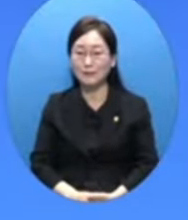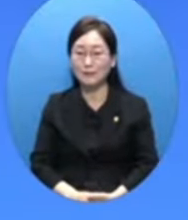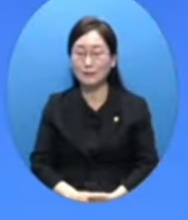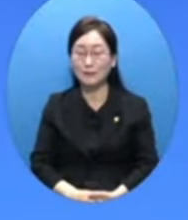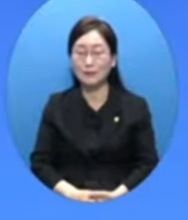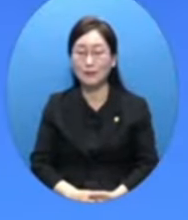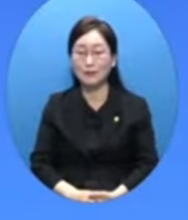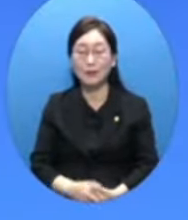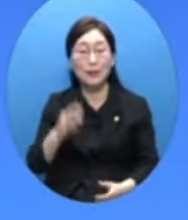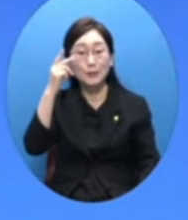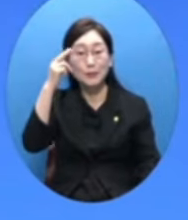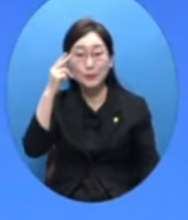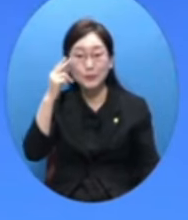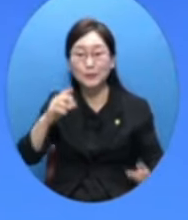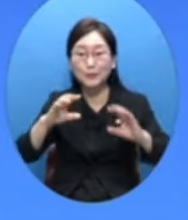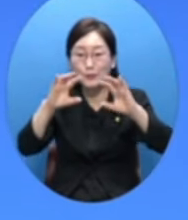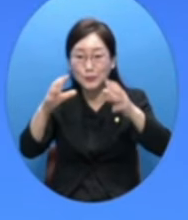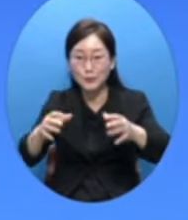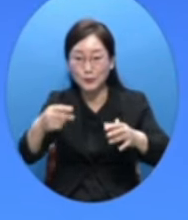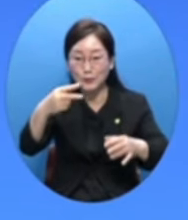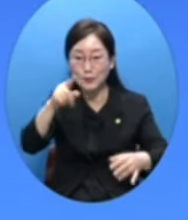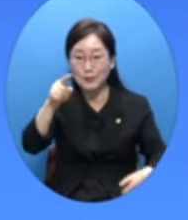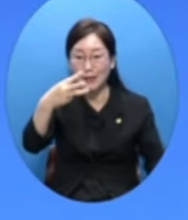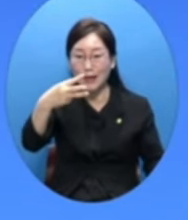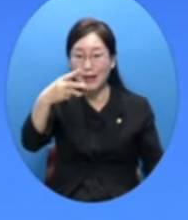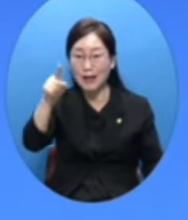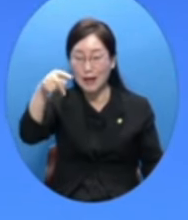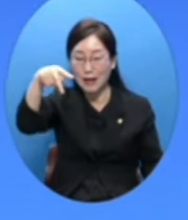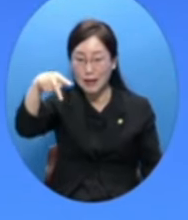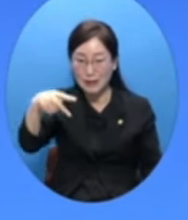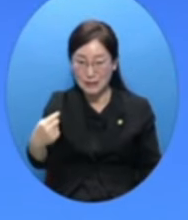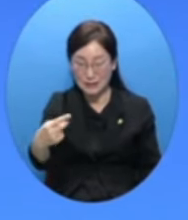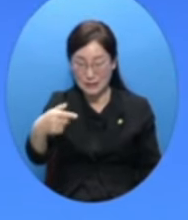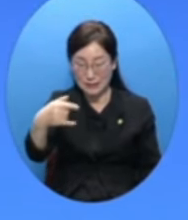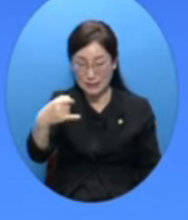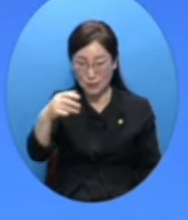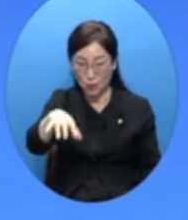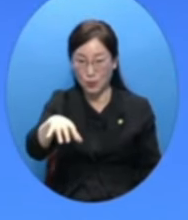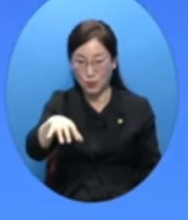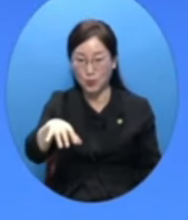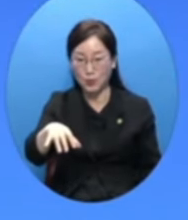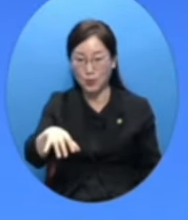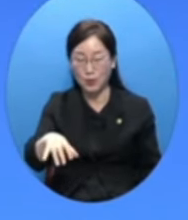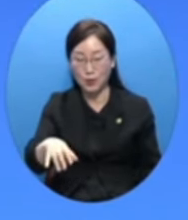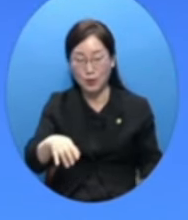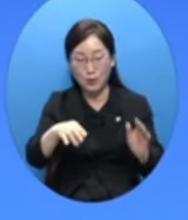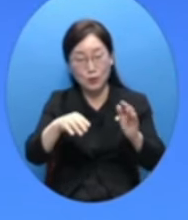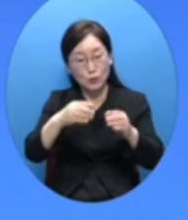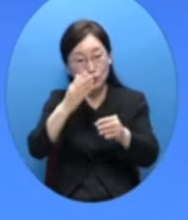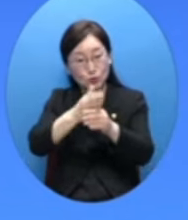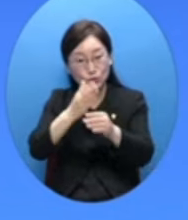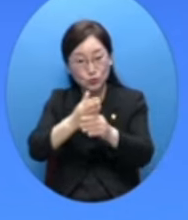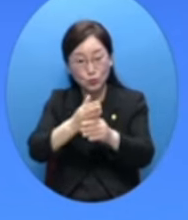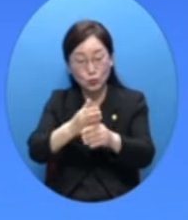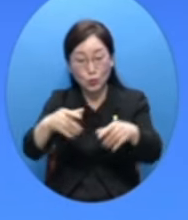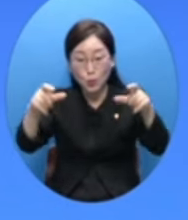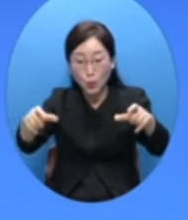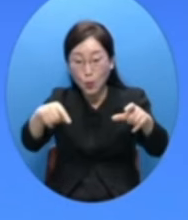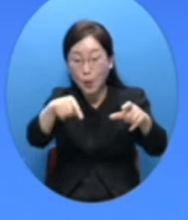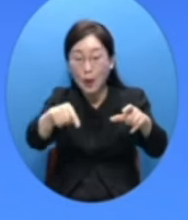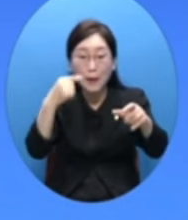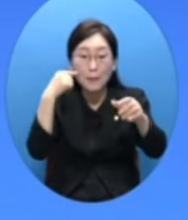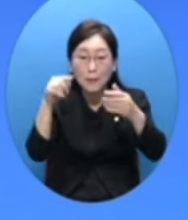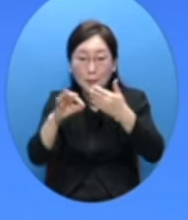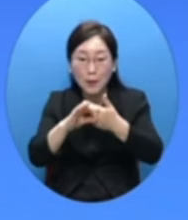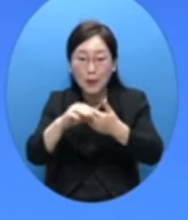그래서 미국의 달라스 이게 또 그 중남부 지역에 가면 이 성경 말씀하고